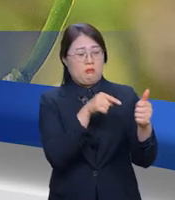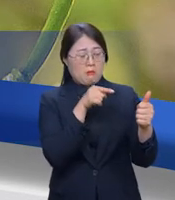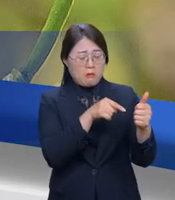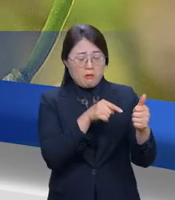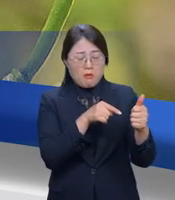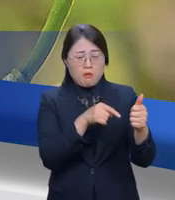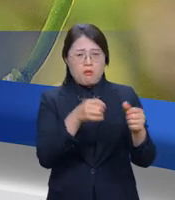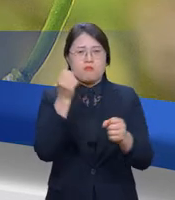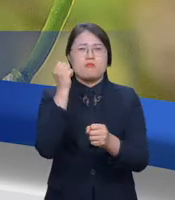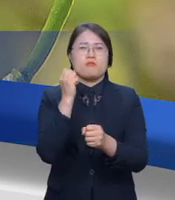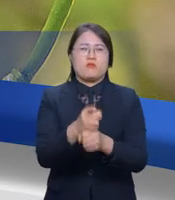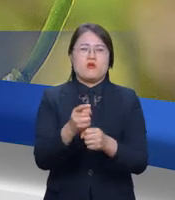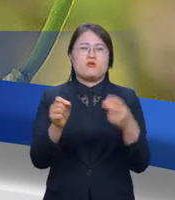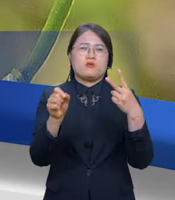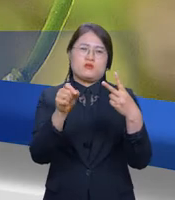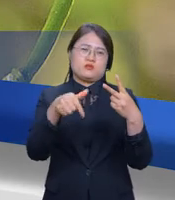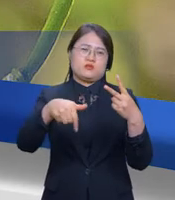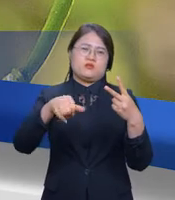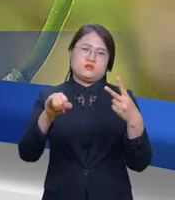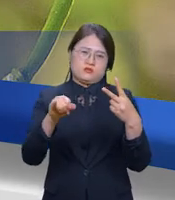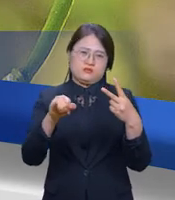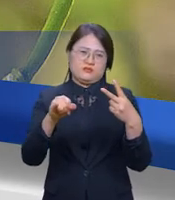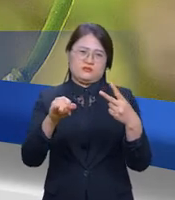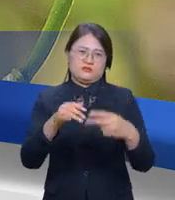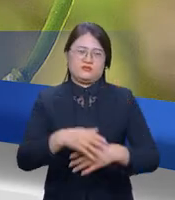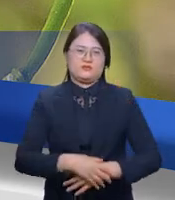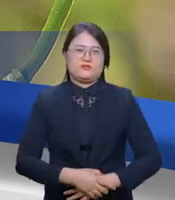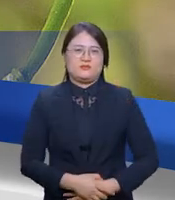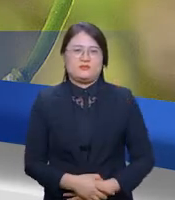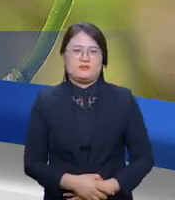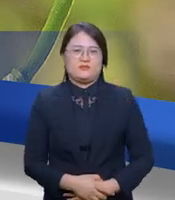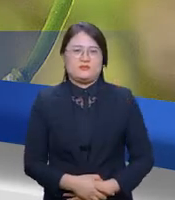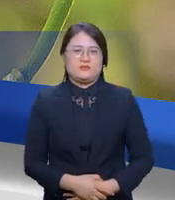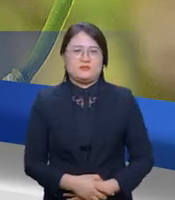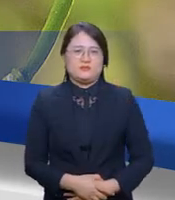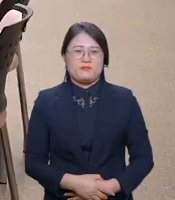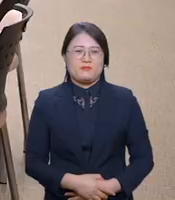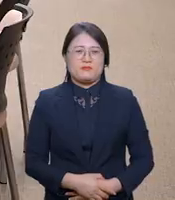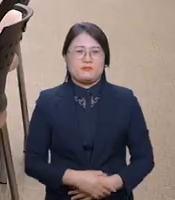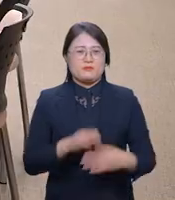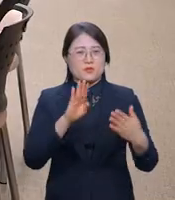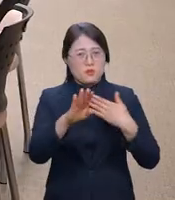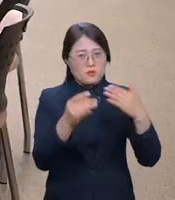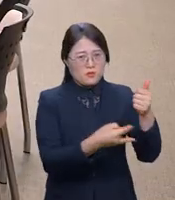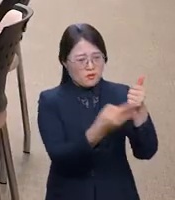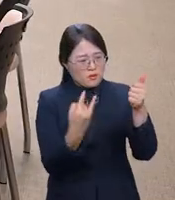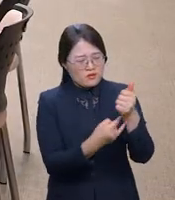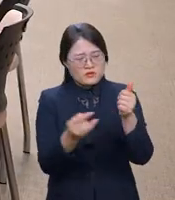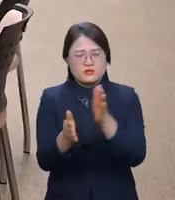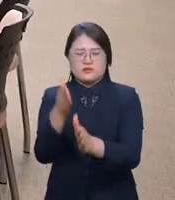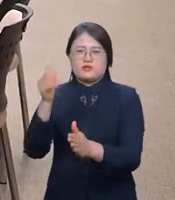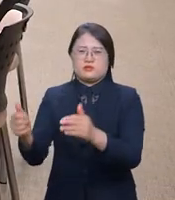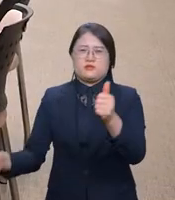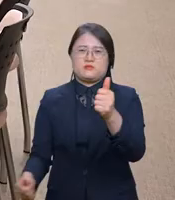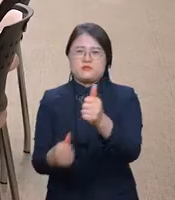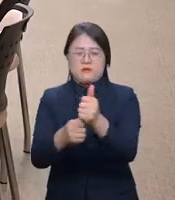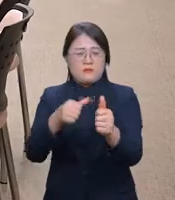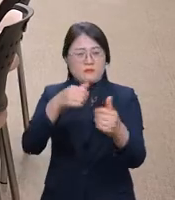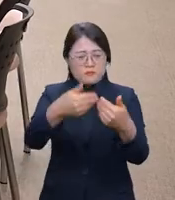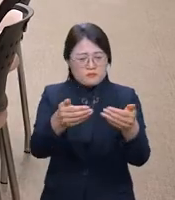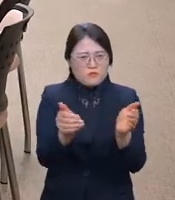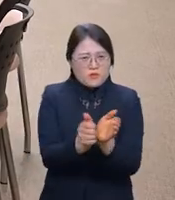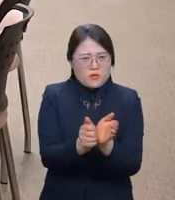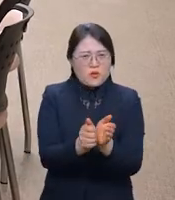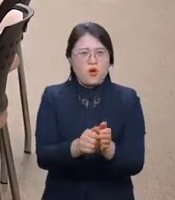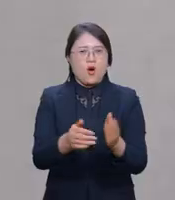이 의왕시 미래위원회가 어느덧 제2기 출범을 마쳤습니다. 미래위원회는 시장 직속의